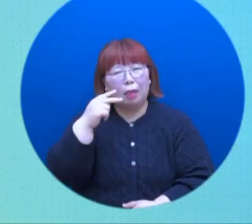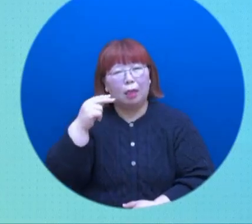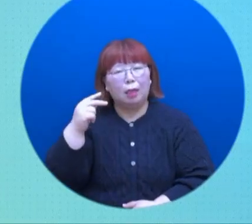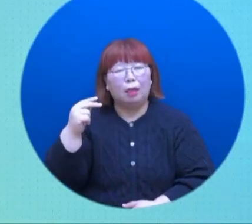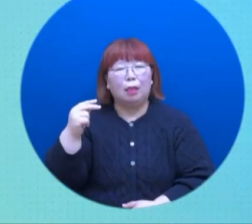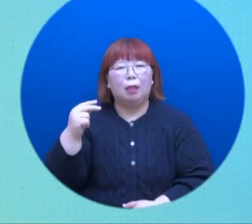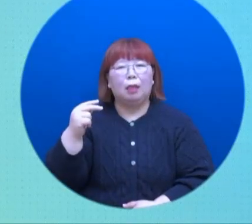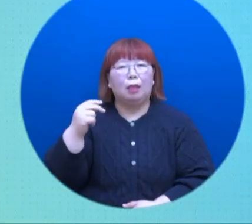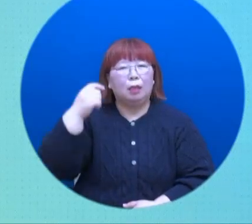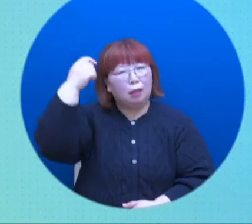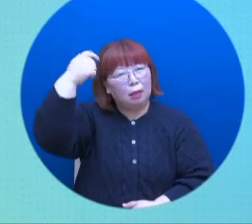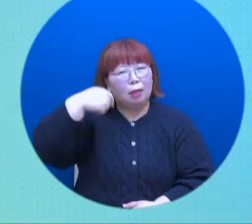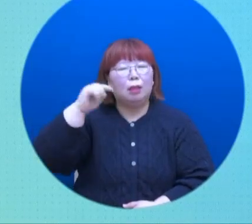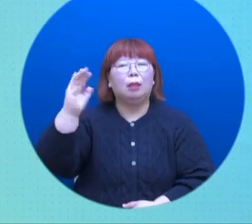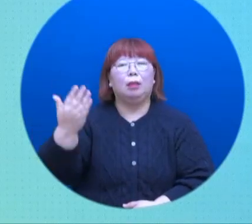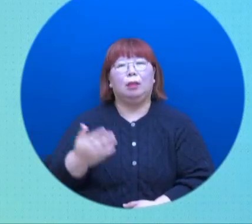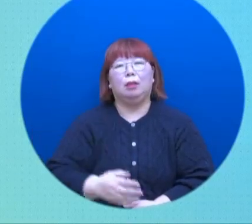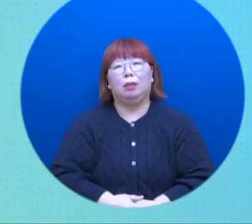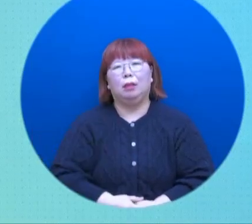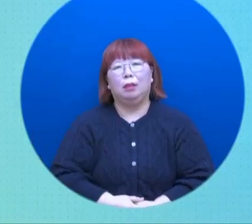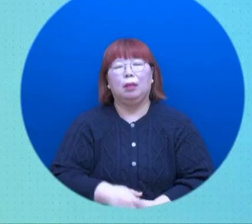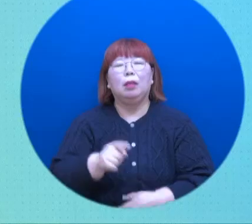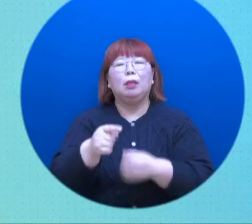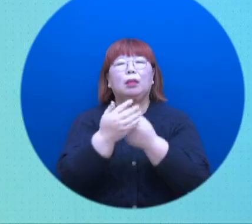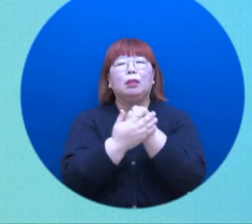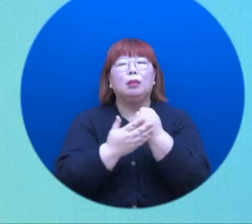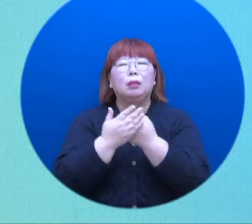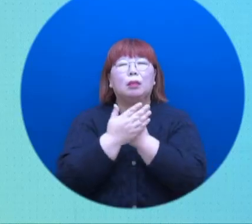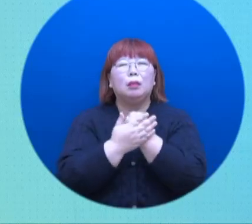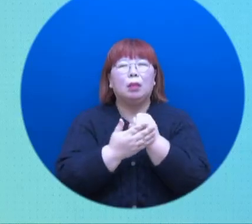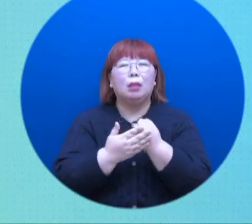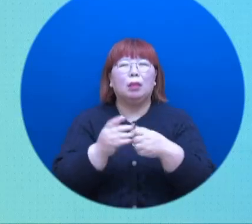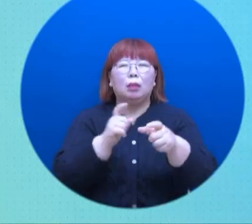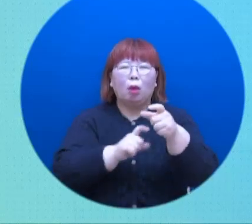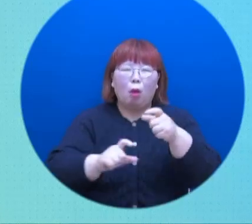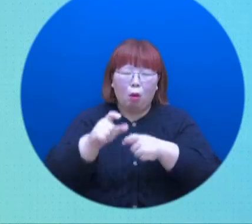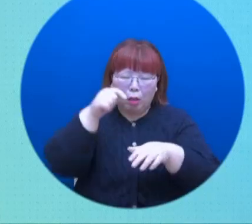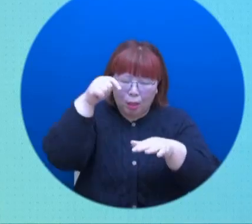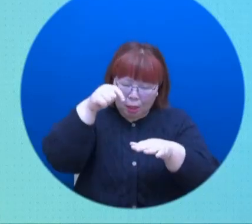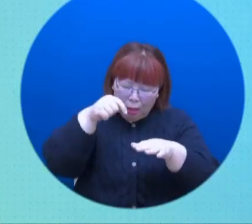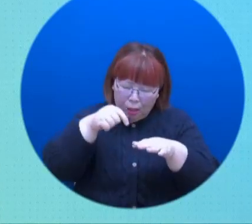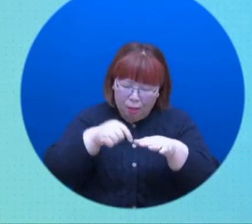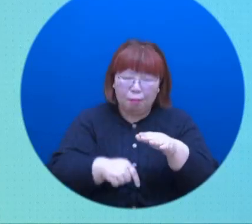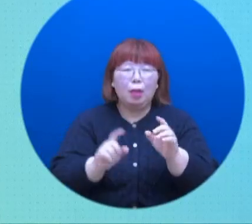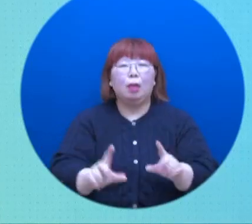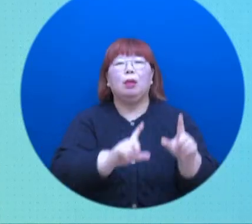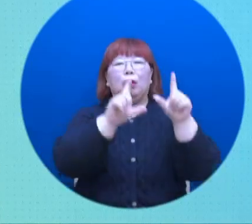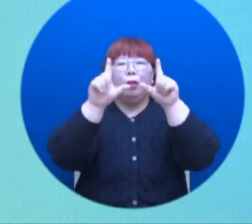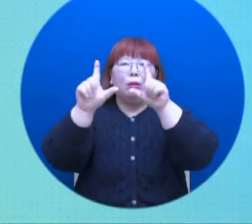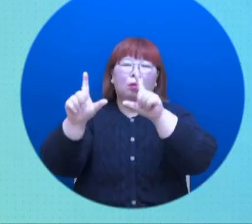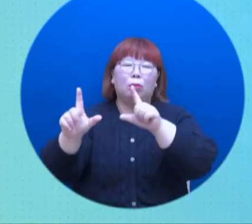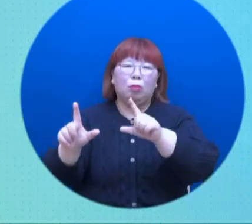합니다. 그 은혜를 더 깊이 누릴수록,